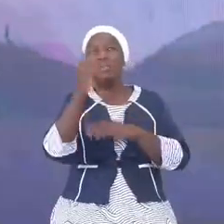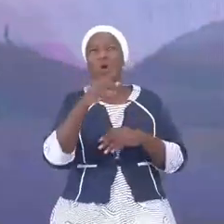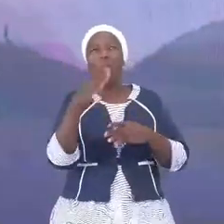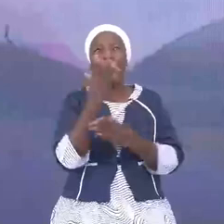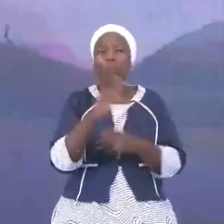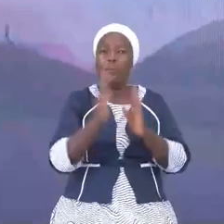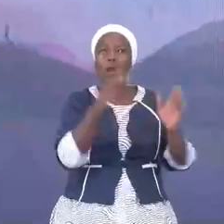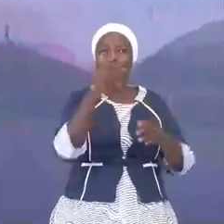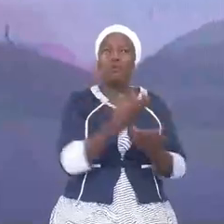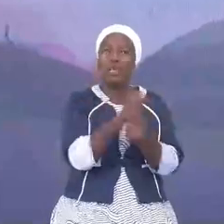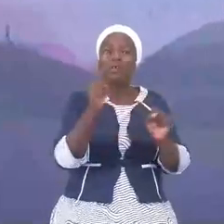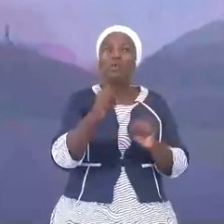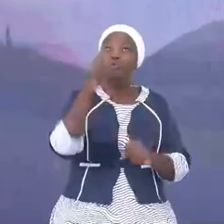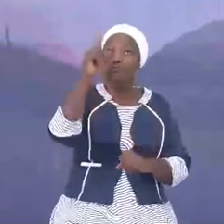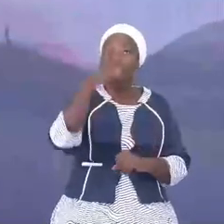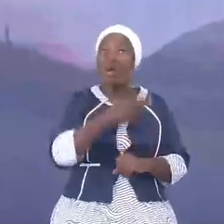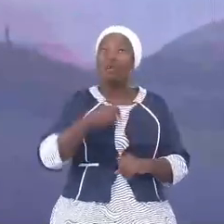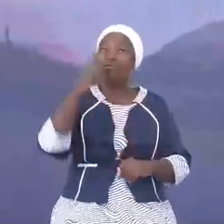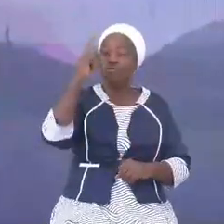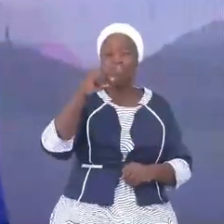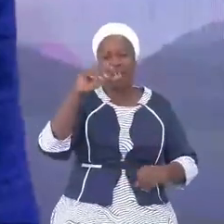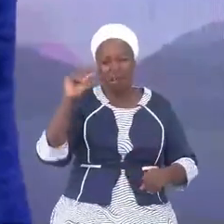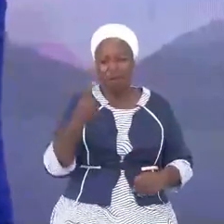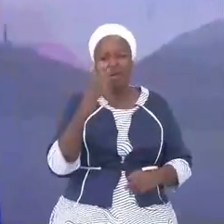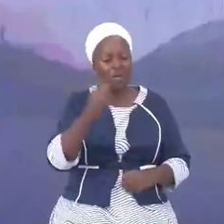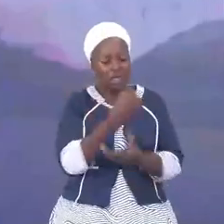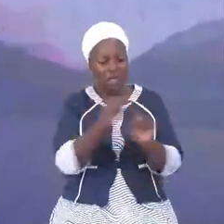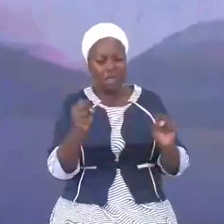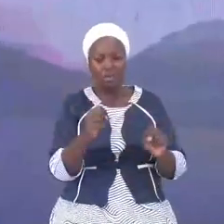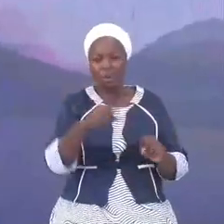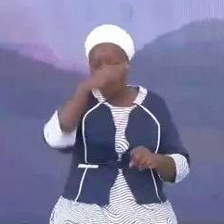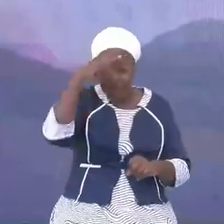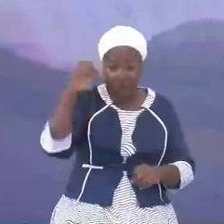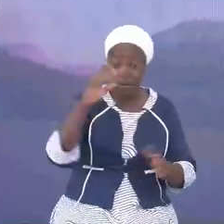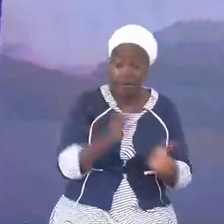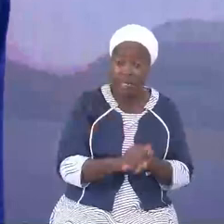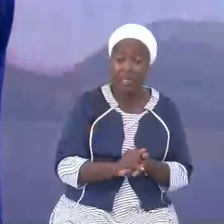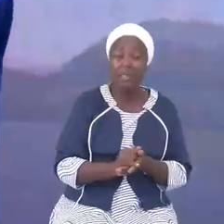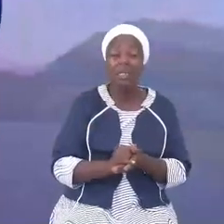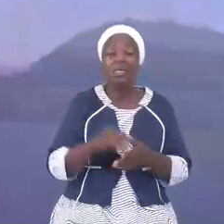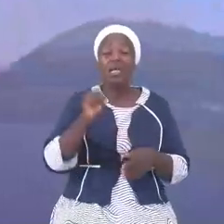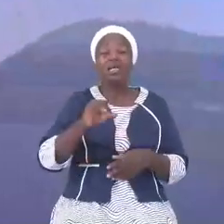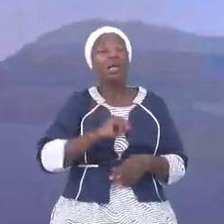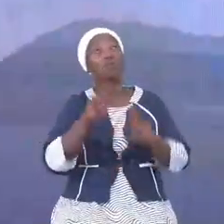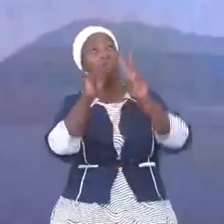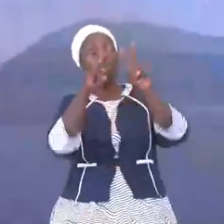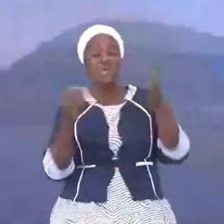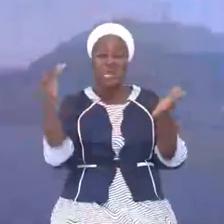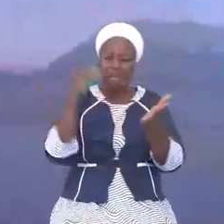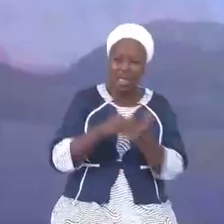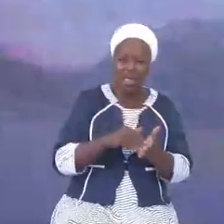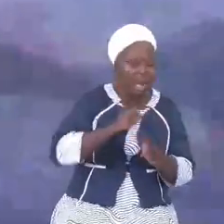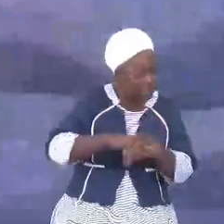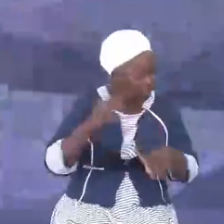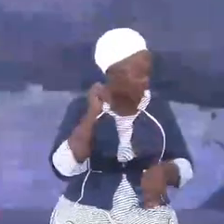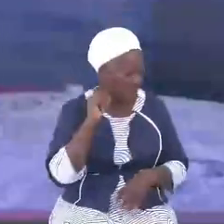c'est toi et toi seul qui peux sauver. Pour cela donc, oui. Mais je verrai encore ton Saint-Temple. Je ne comprenais